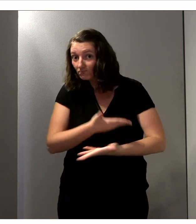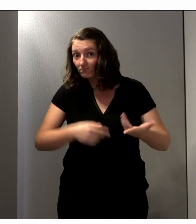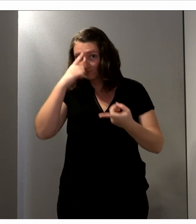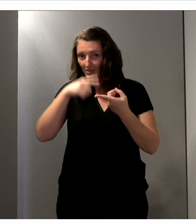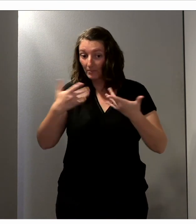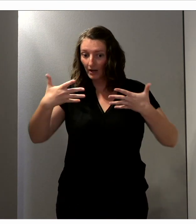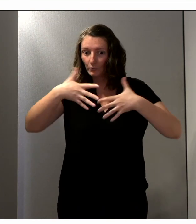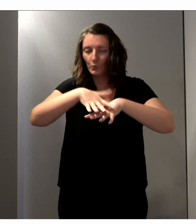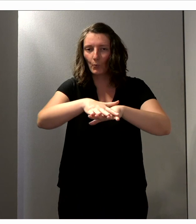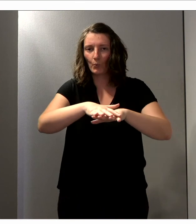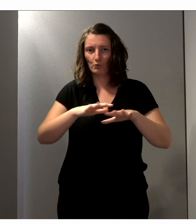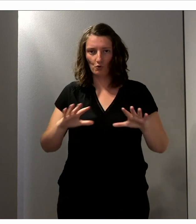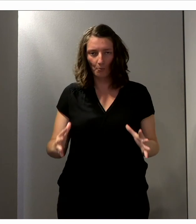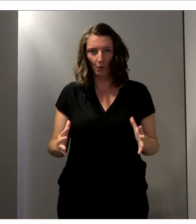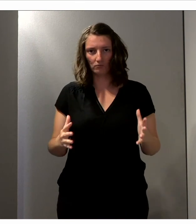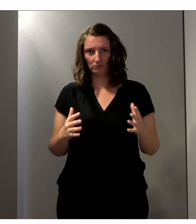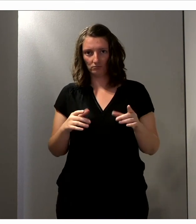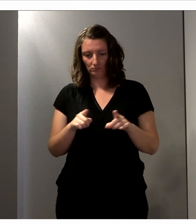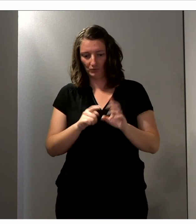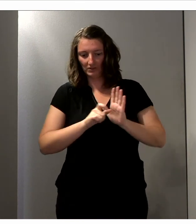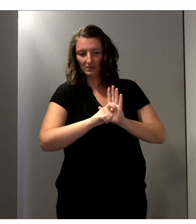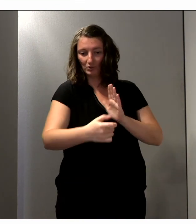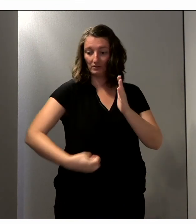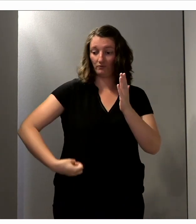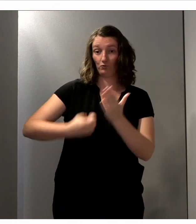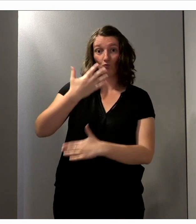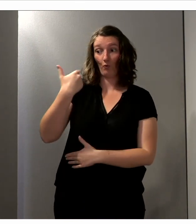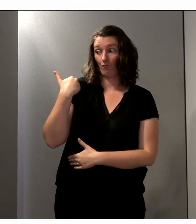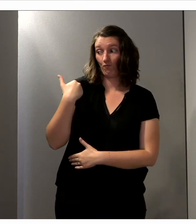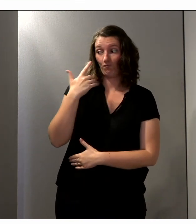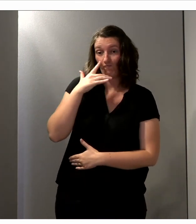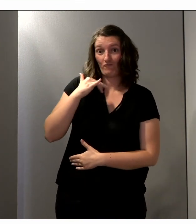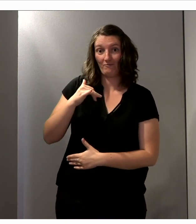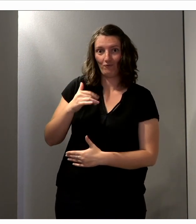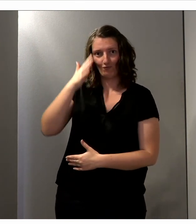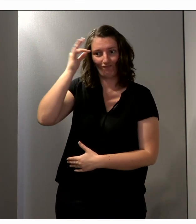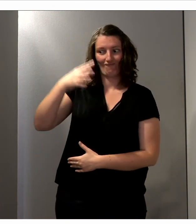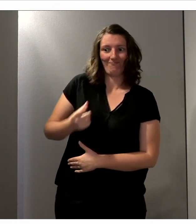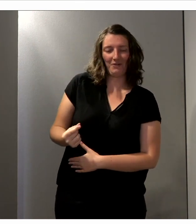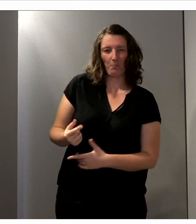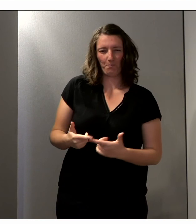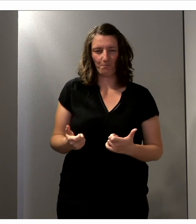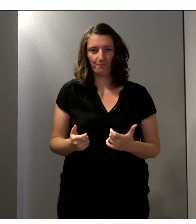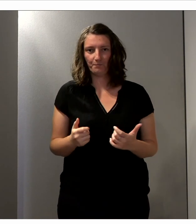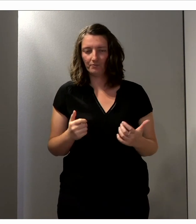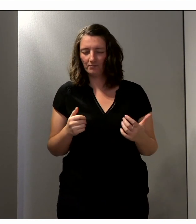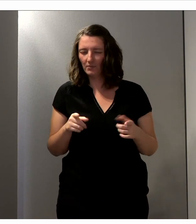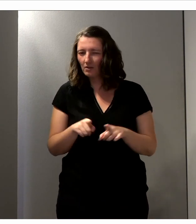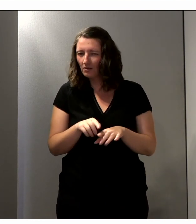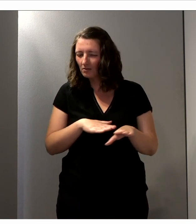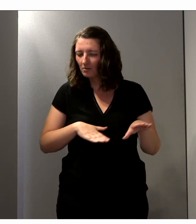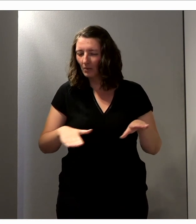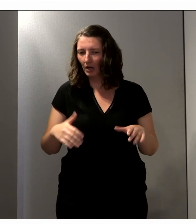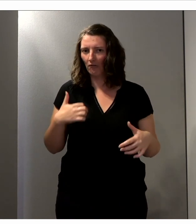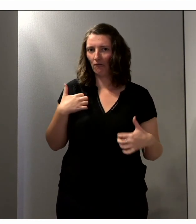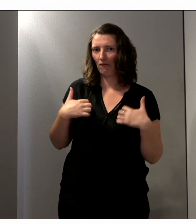inclusives et de ces dispositifs innovants, alors que nous mettons en doute dans un même temps notre